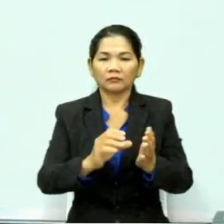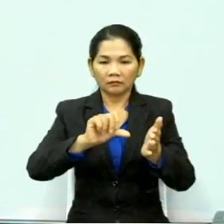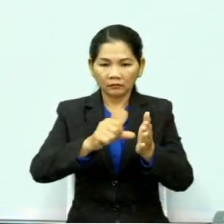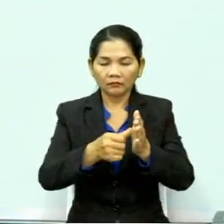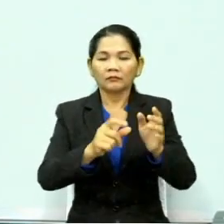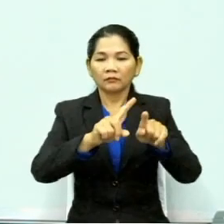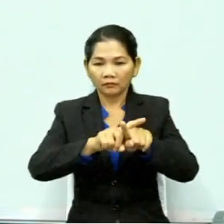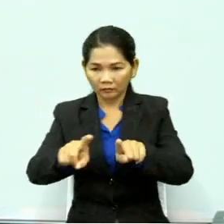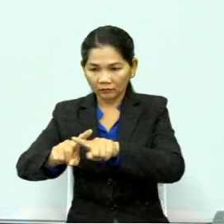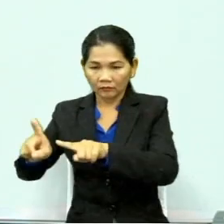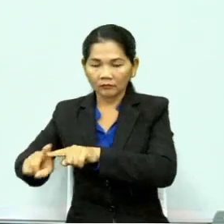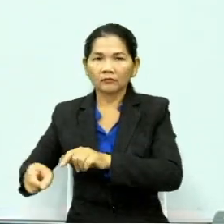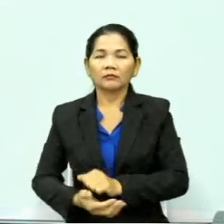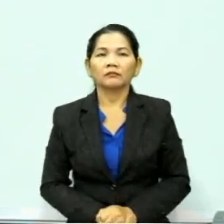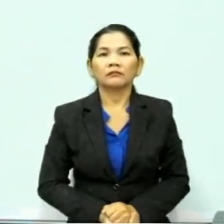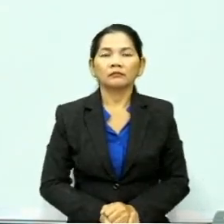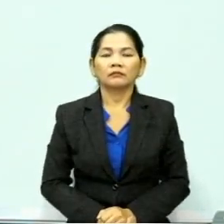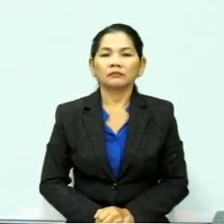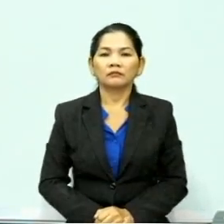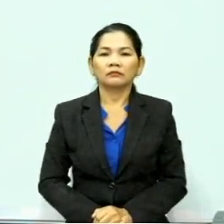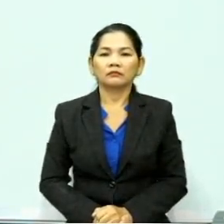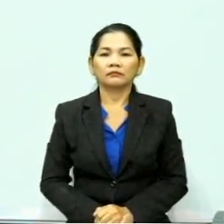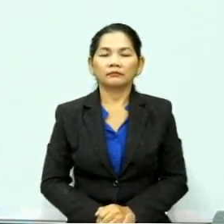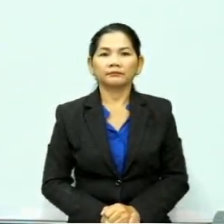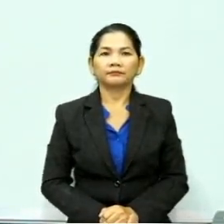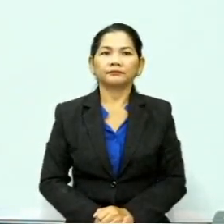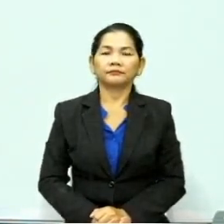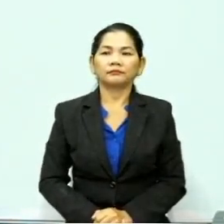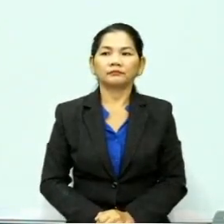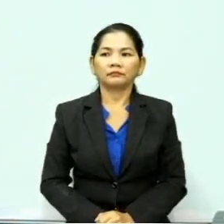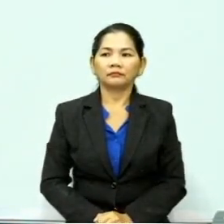viết có khóc nề đài là có chà